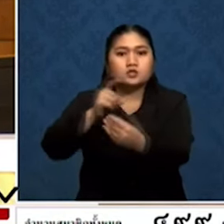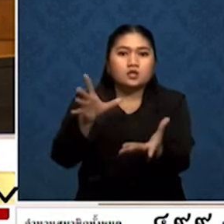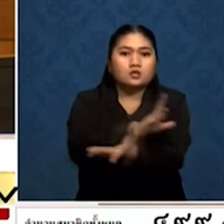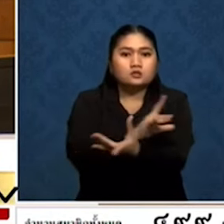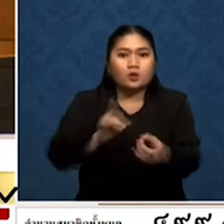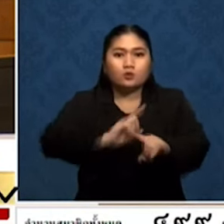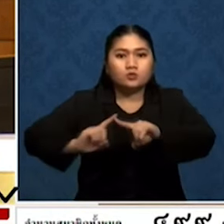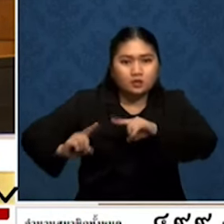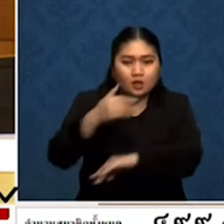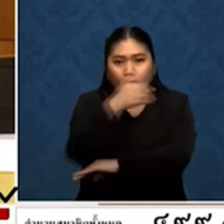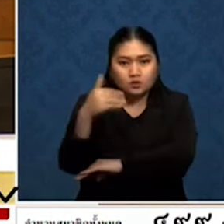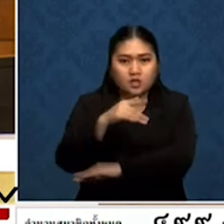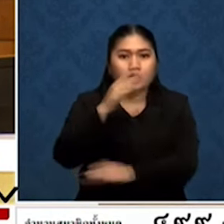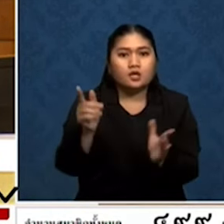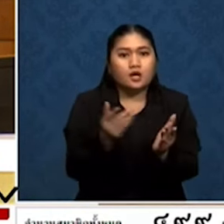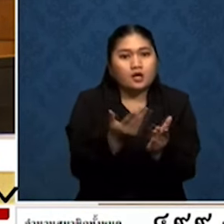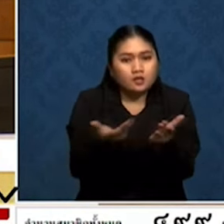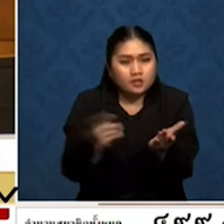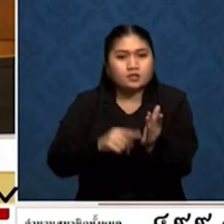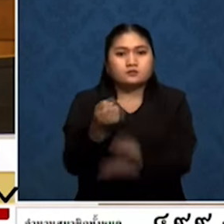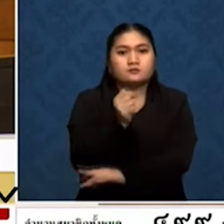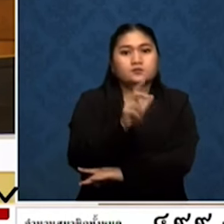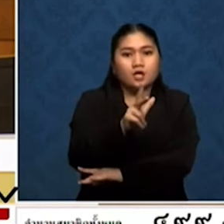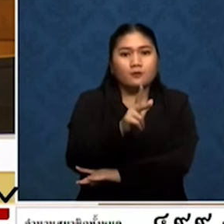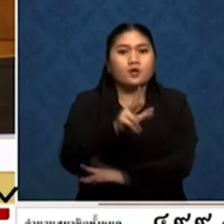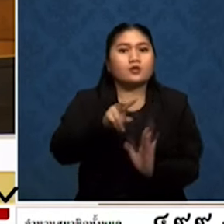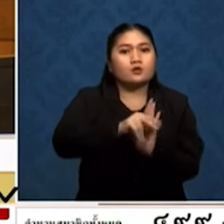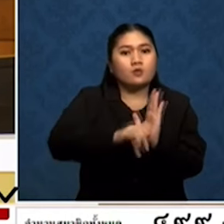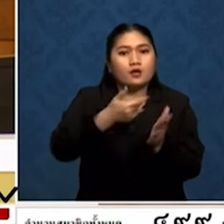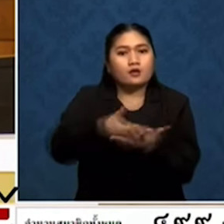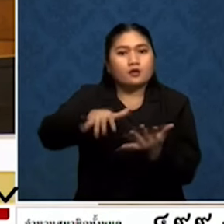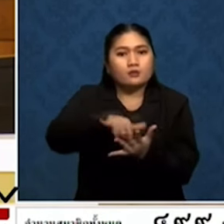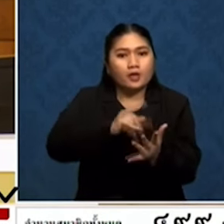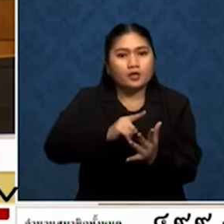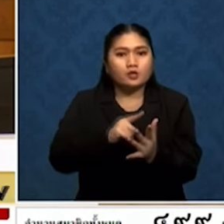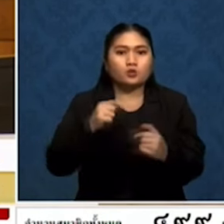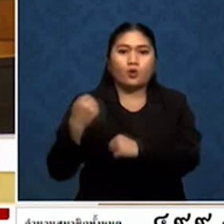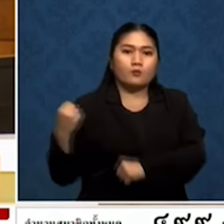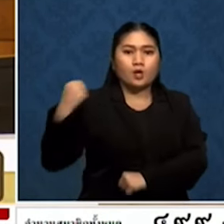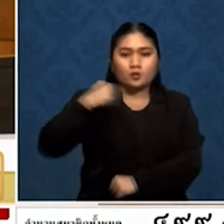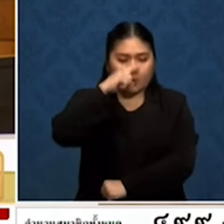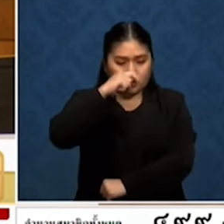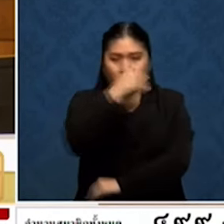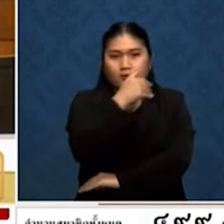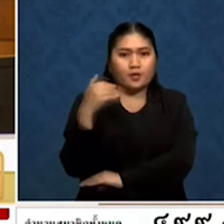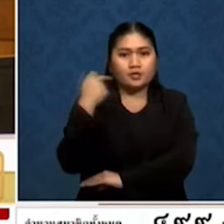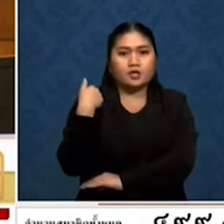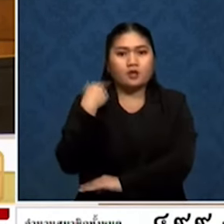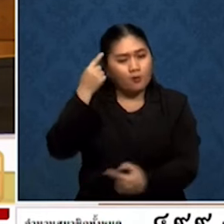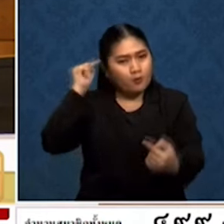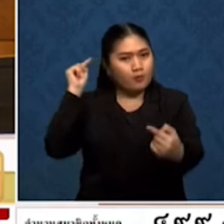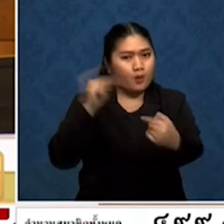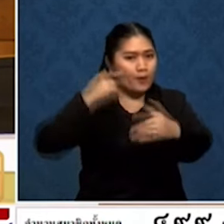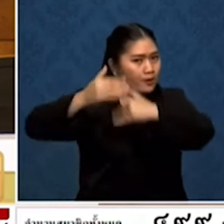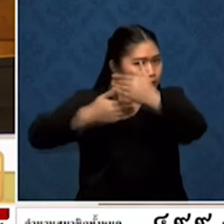มแ่งชาติถแบสบ 00 ageและแผนระดับชาติว่าด้วยความมนคงแ่งชาติเป้าหมายการพัฒนาที่ยั่ง